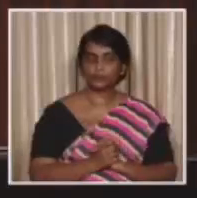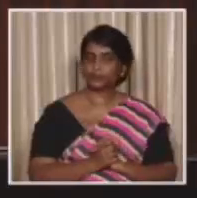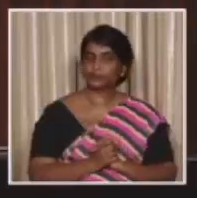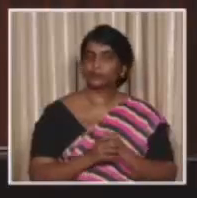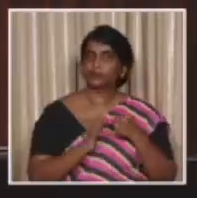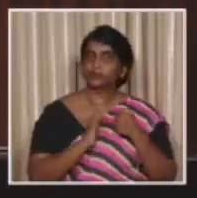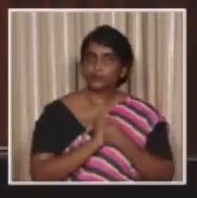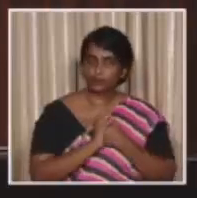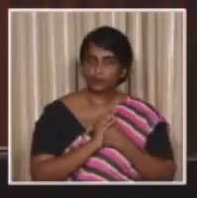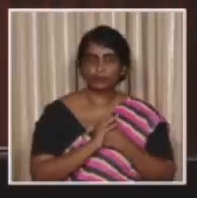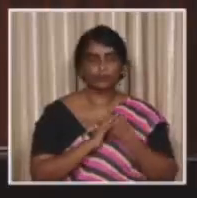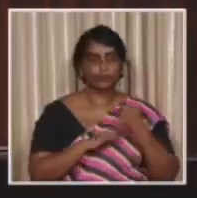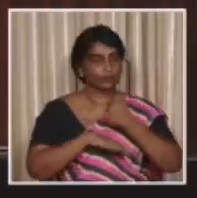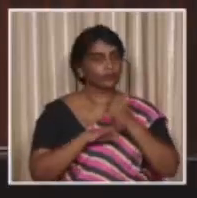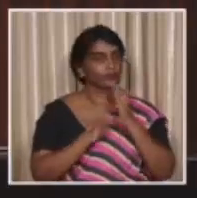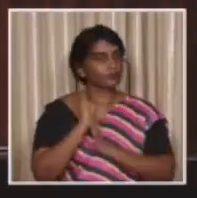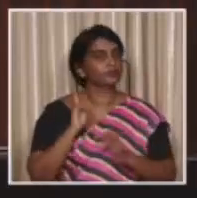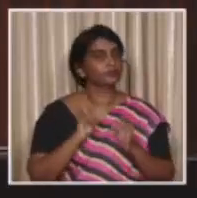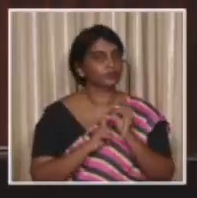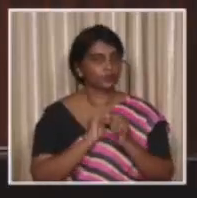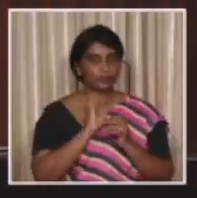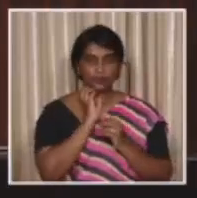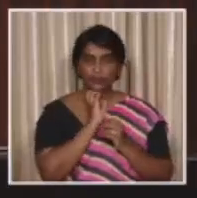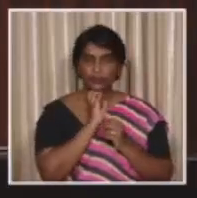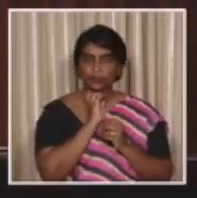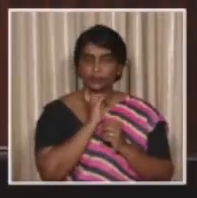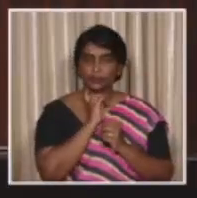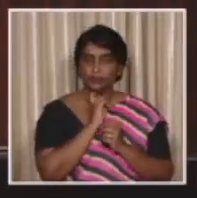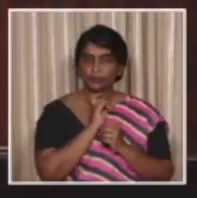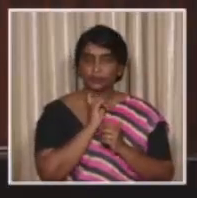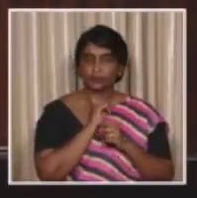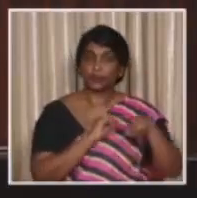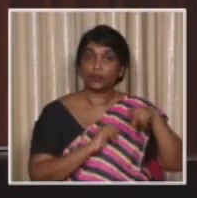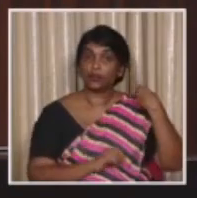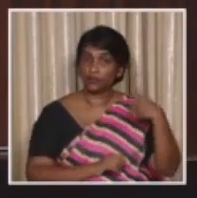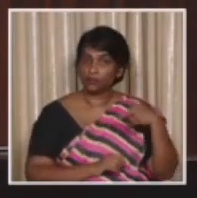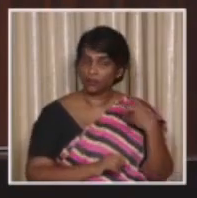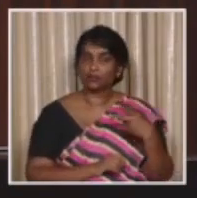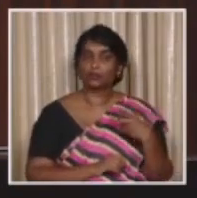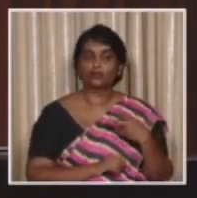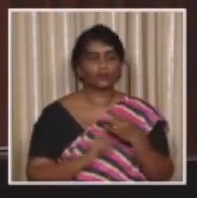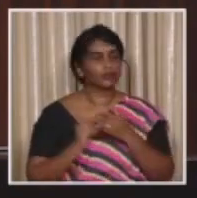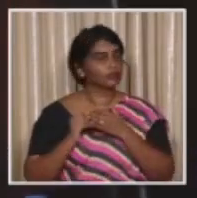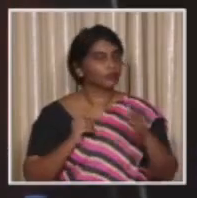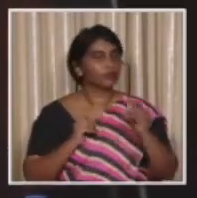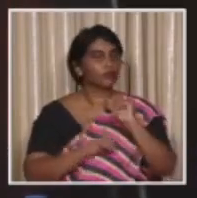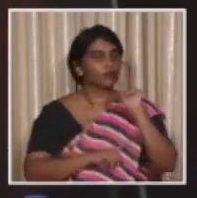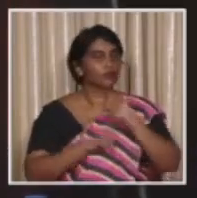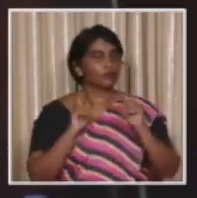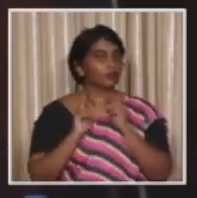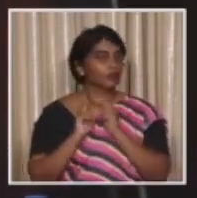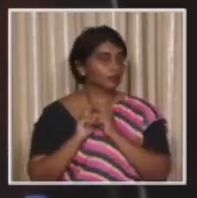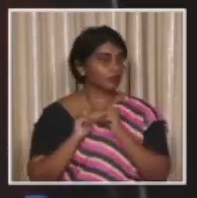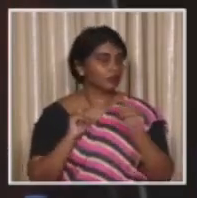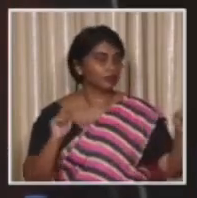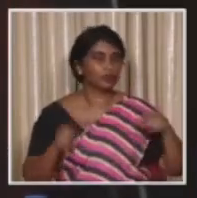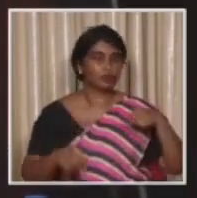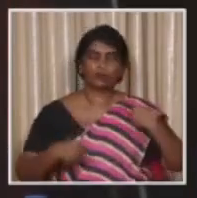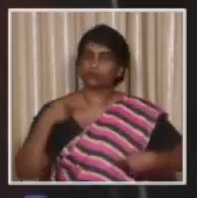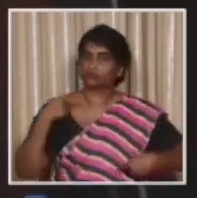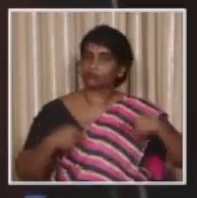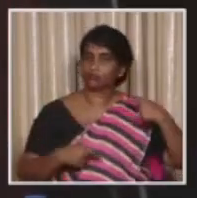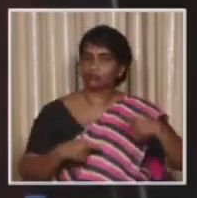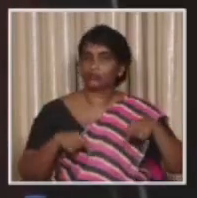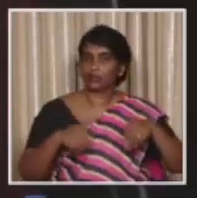ගරු මූලාසනාරූඪ ගරු මන්ත්‍රීතුමියනි දවස් දෙකක් පුරාවට මේ සභාවේ දීර්ඝතම විවාදයක්